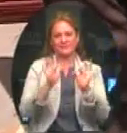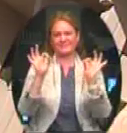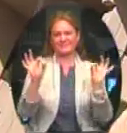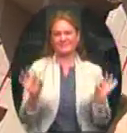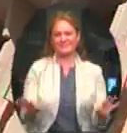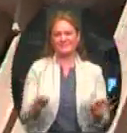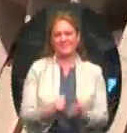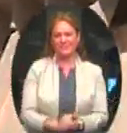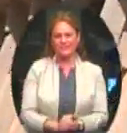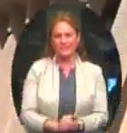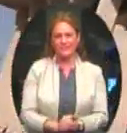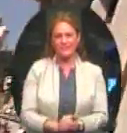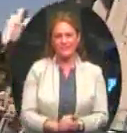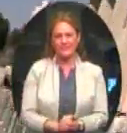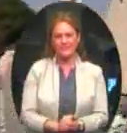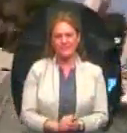הזה.